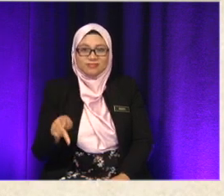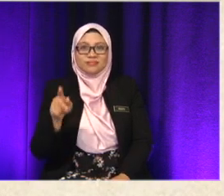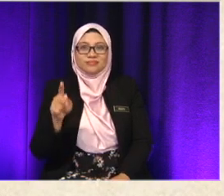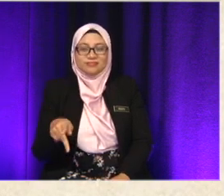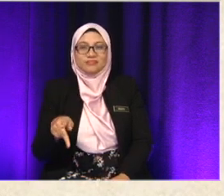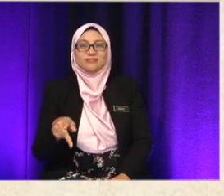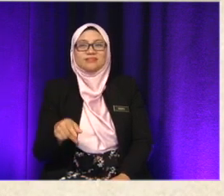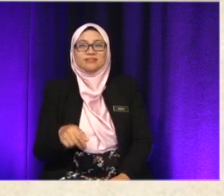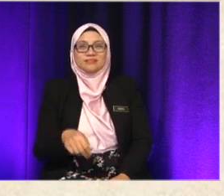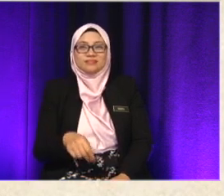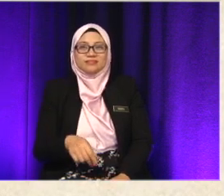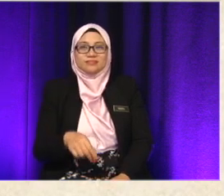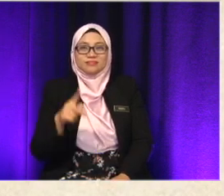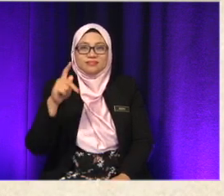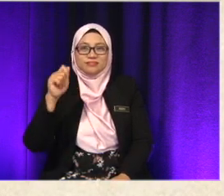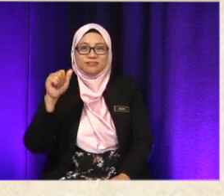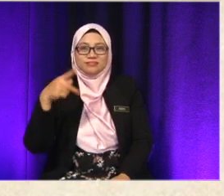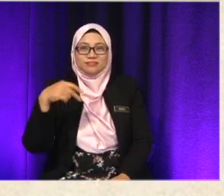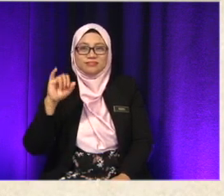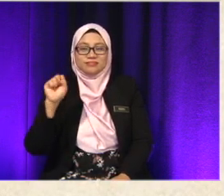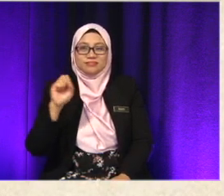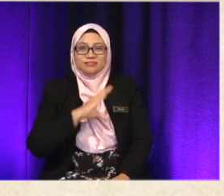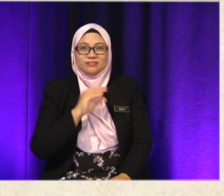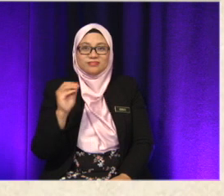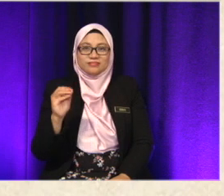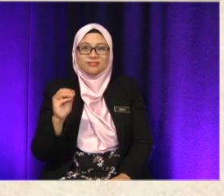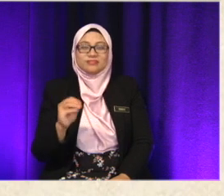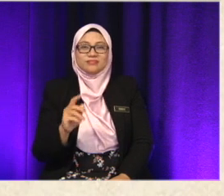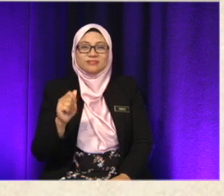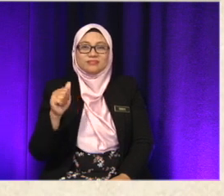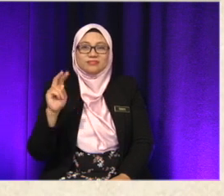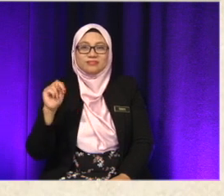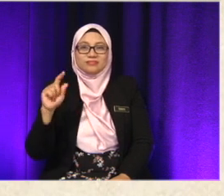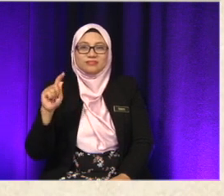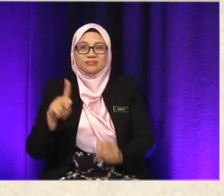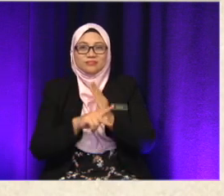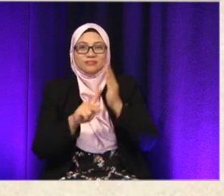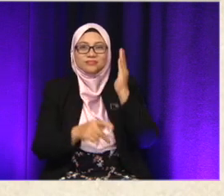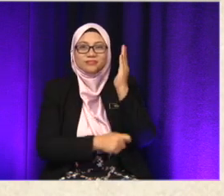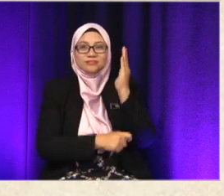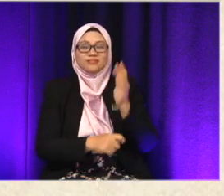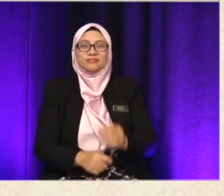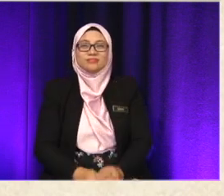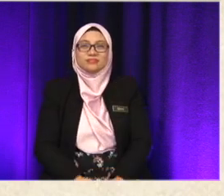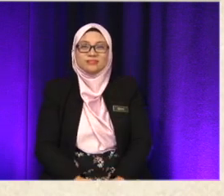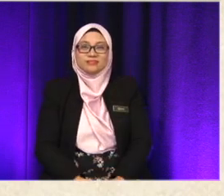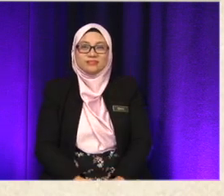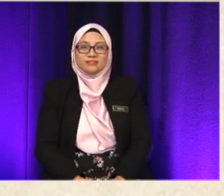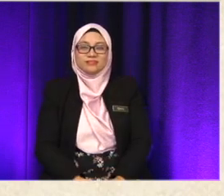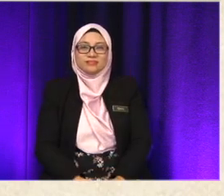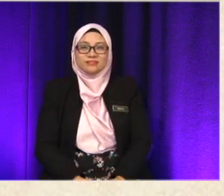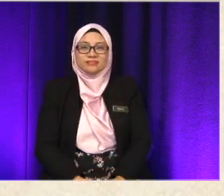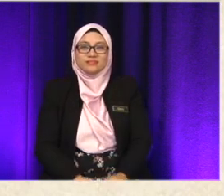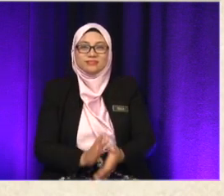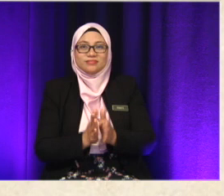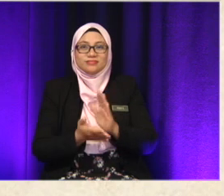itu komponen. Macam dalam tubuh badan kita lah. Ada mata, telinga sebagainya. Jadi dalam sistem hidrolik benda ni perlu ada. Okey, bahan-bahan ni perlu ada. Okey. Okey, jadi